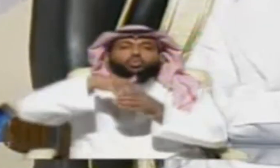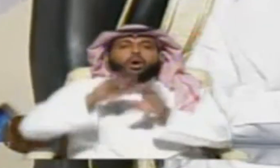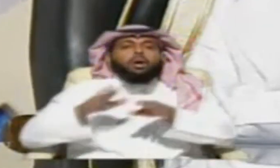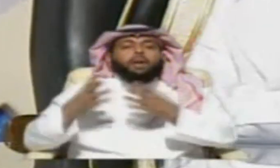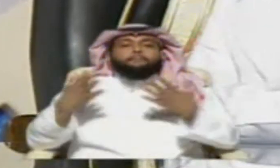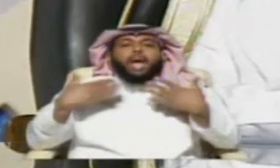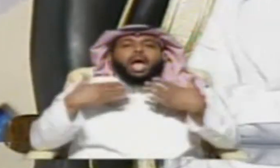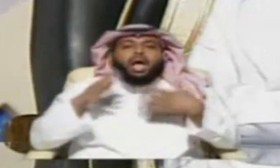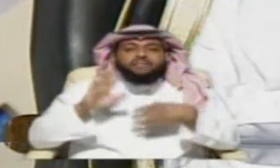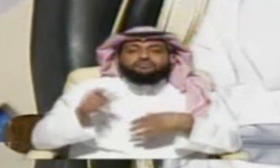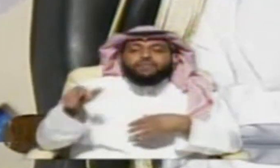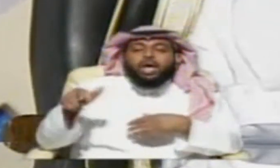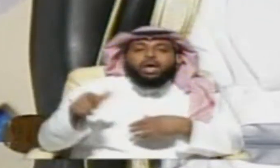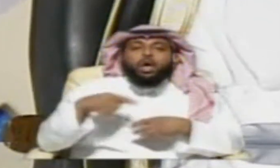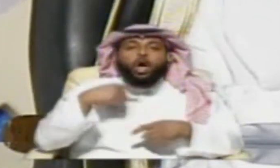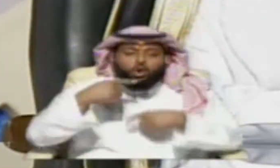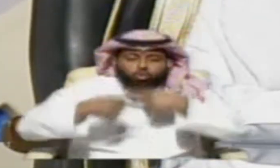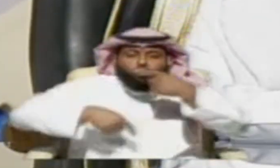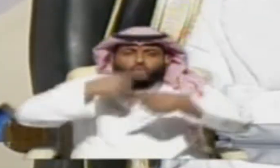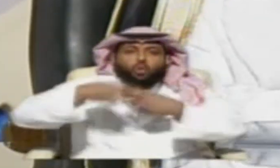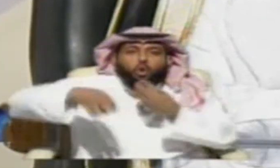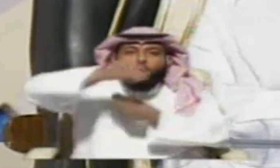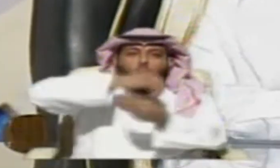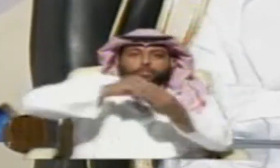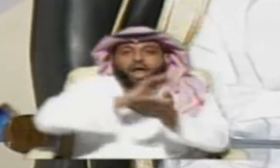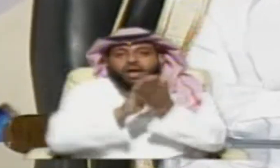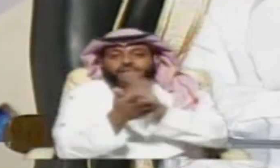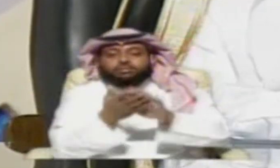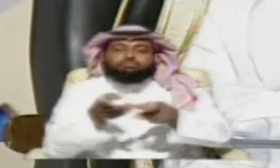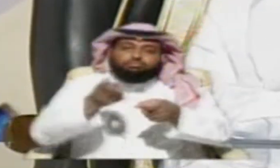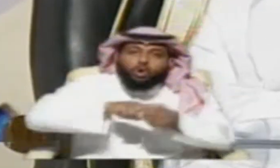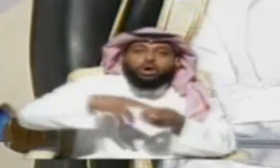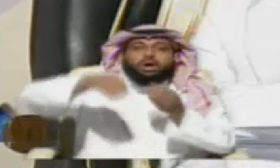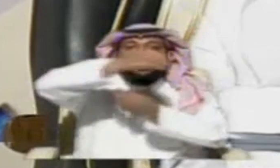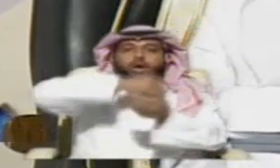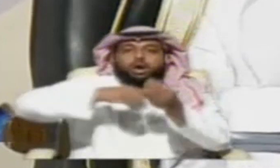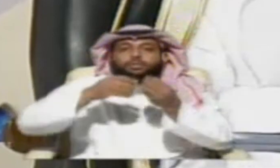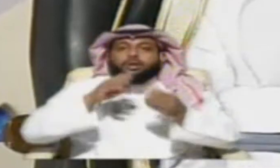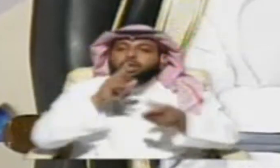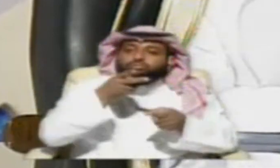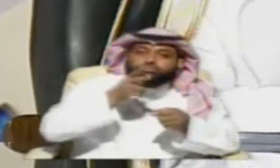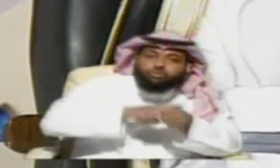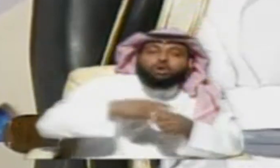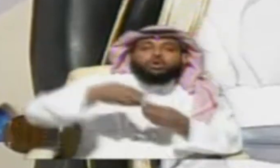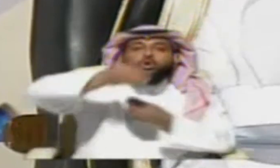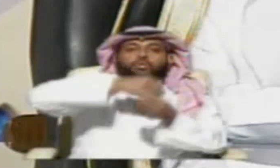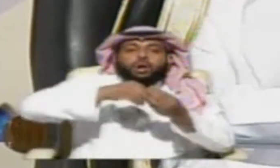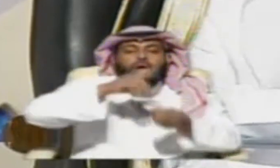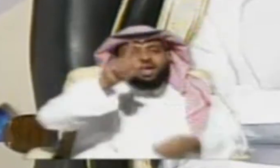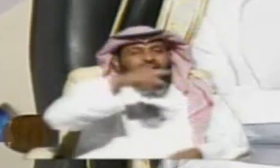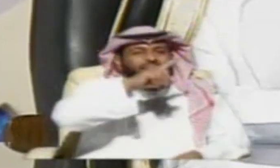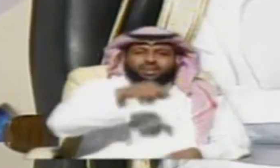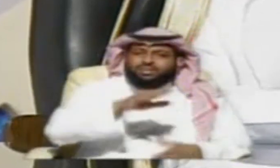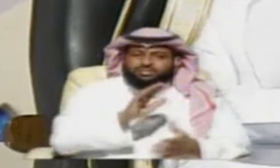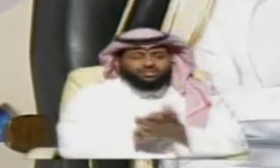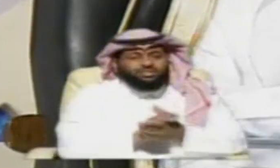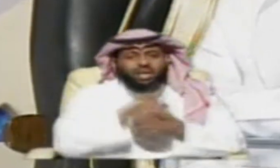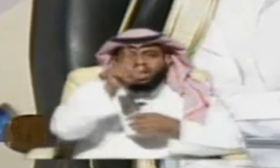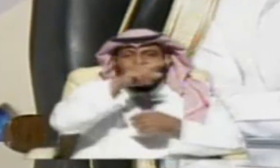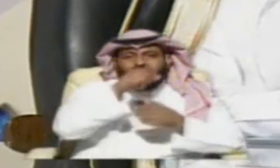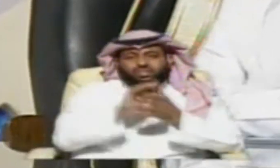صلى الله عليه وسلم ولا الصحابة رضوان الله عليهم، وإنما غاية ذلك أن عائشة أم المؤمنين رضي الله عنها في حجة